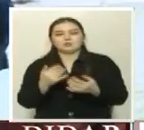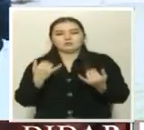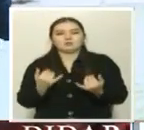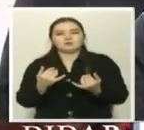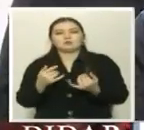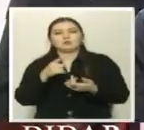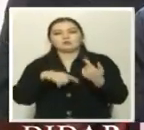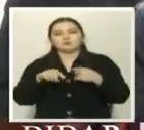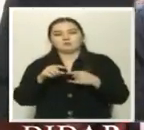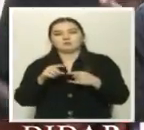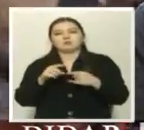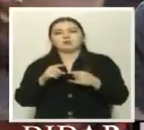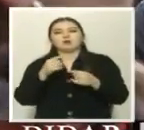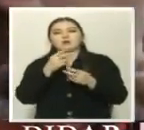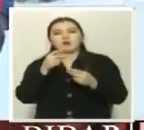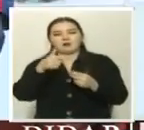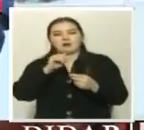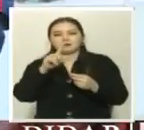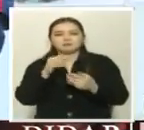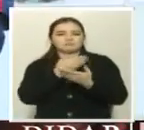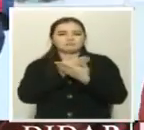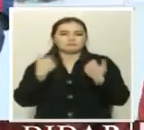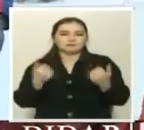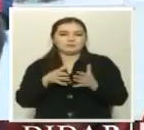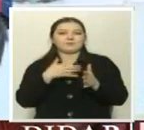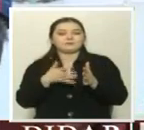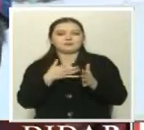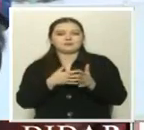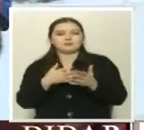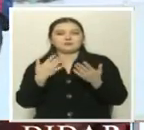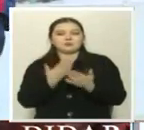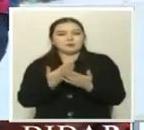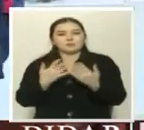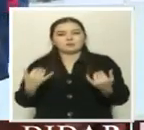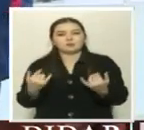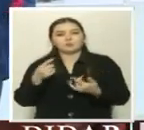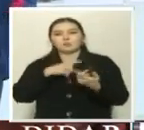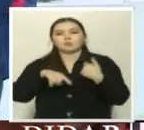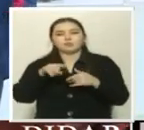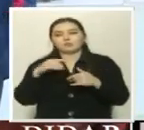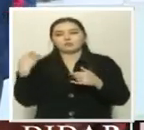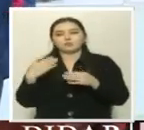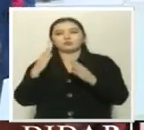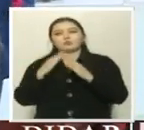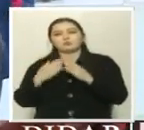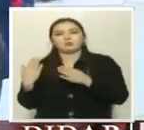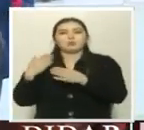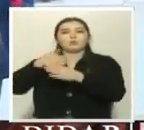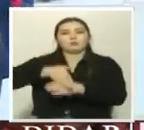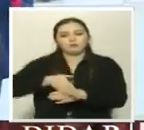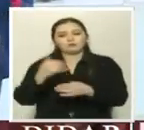зар болып отырмыз. Біздер қазір тоқпен отырмыз. Бізге қаншама үйге қонақтар келеді. Біздер қандай пешпен тамақ пісіру кішкене қиынға соғып